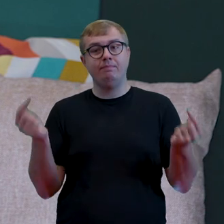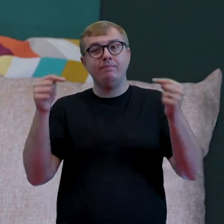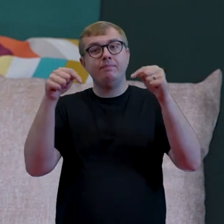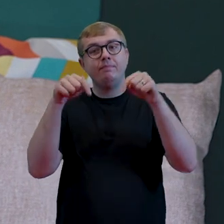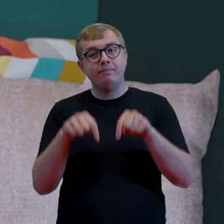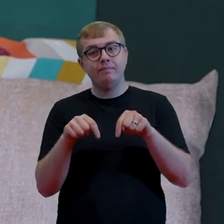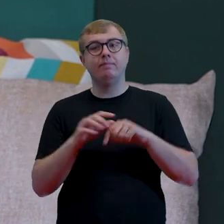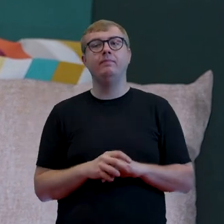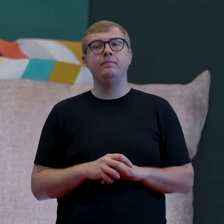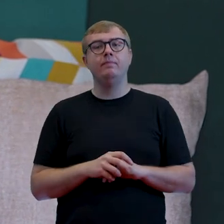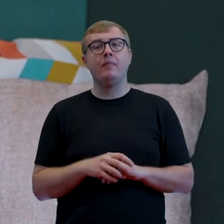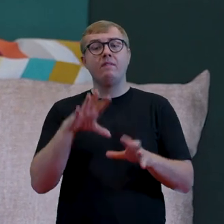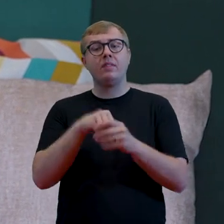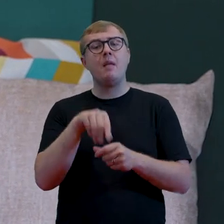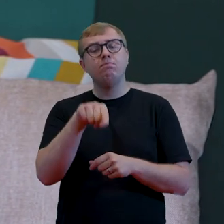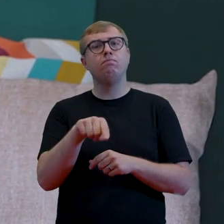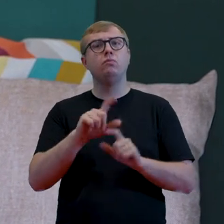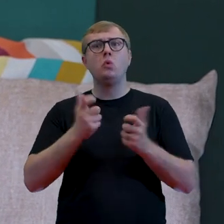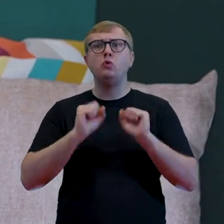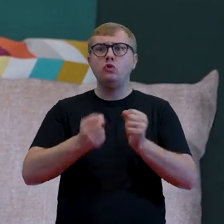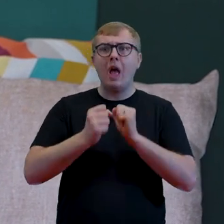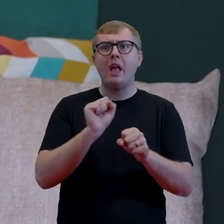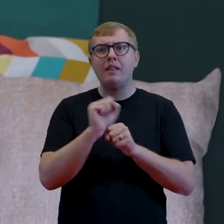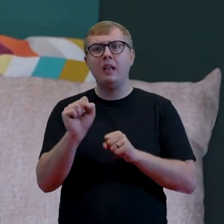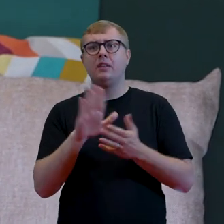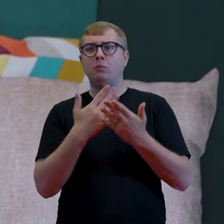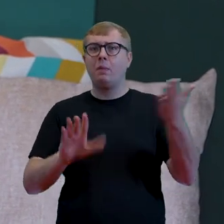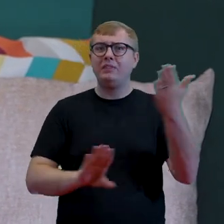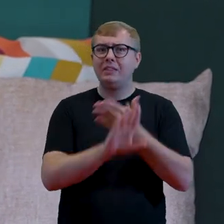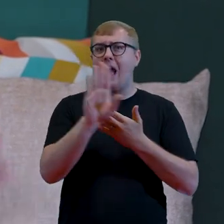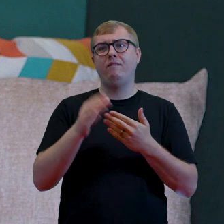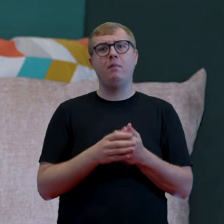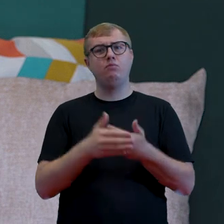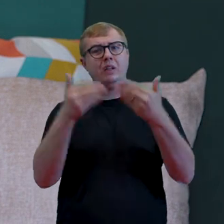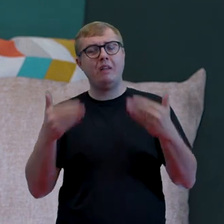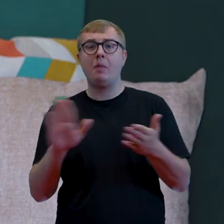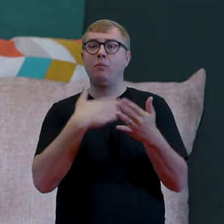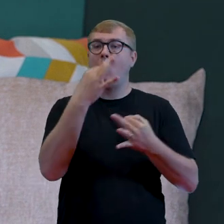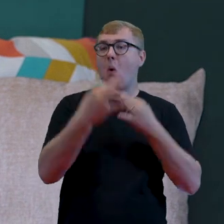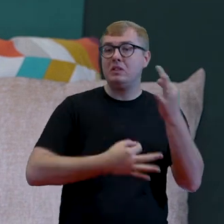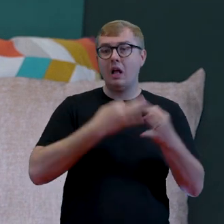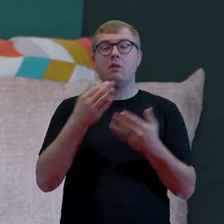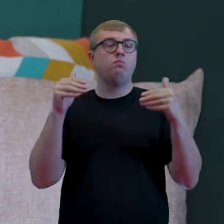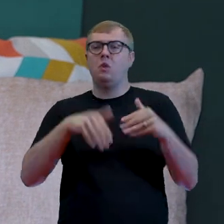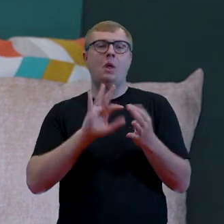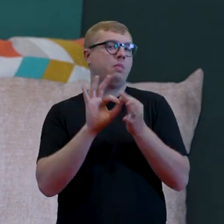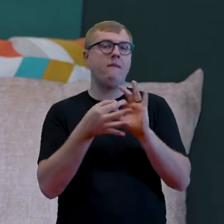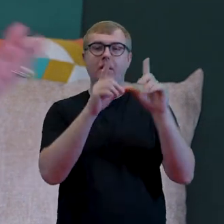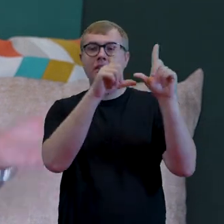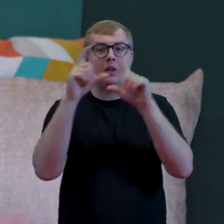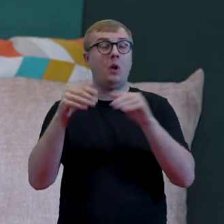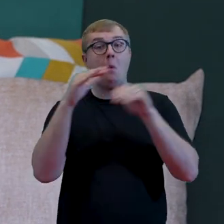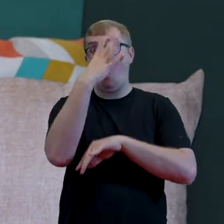do którego przychodzimy nie to jest takie miejsce w którym coś się dzieje gdzie może być wystawa może być przedstawienie może być koncert nie wiem